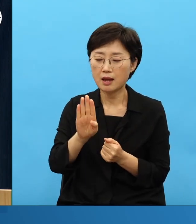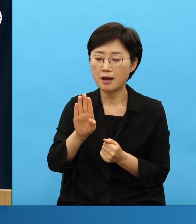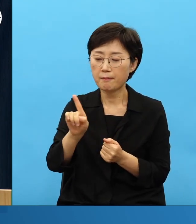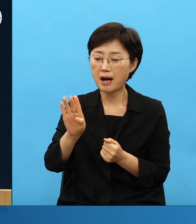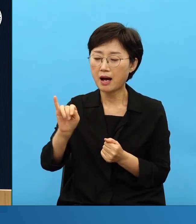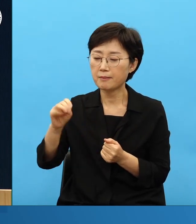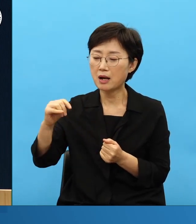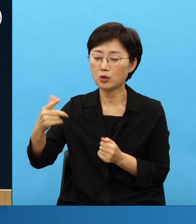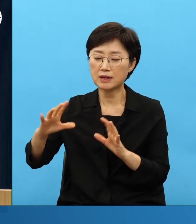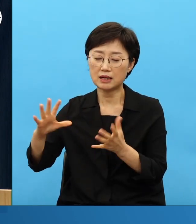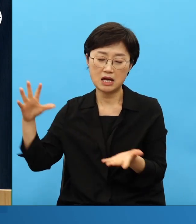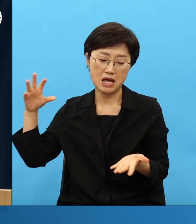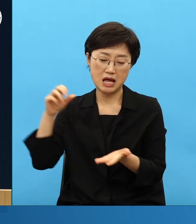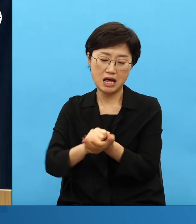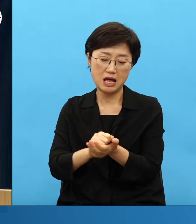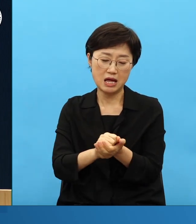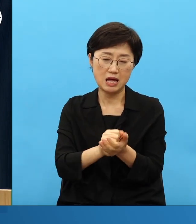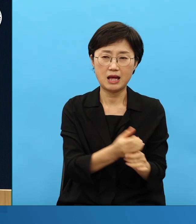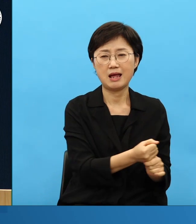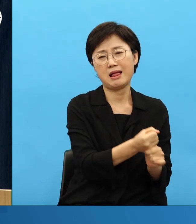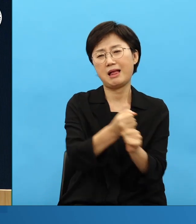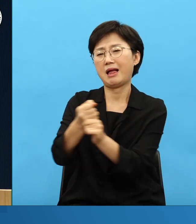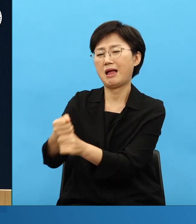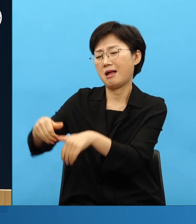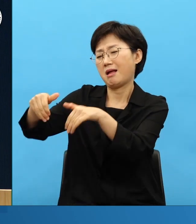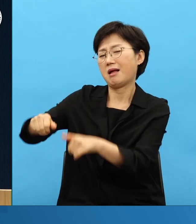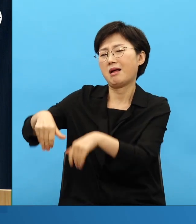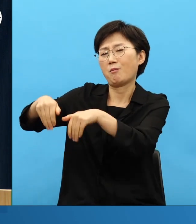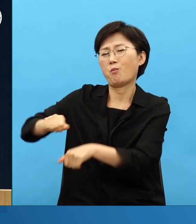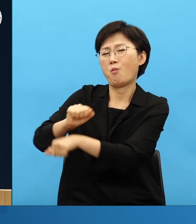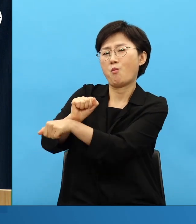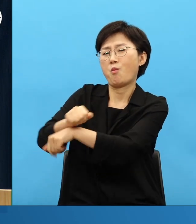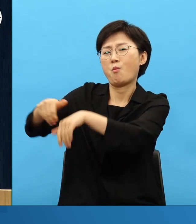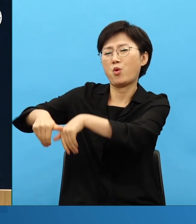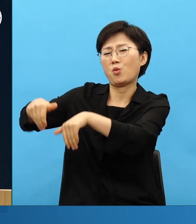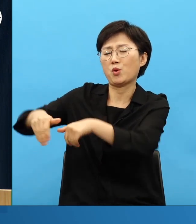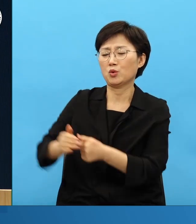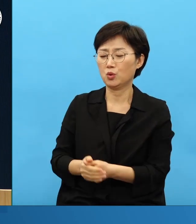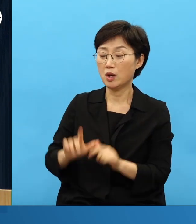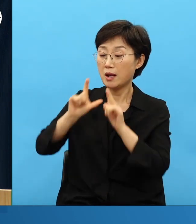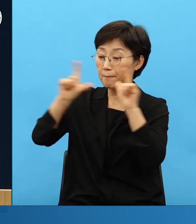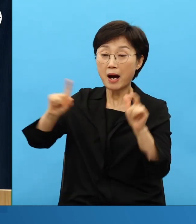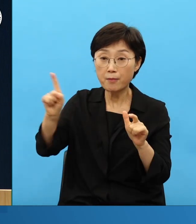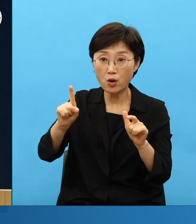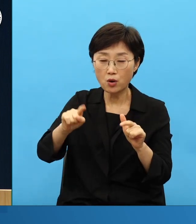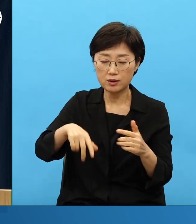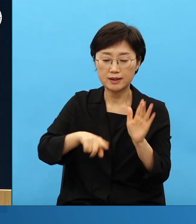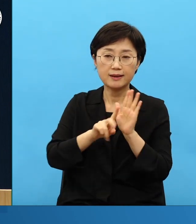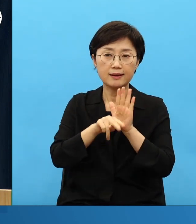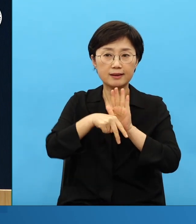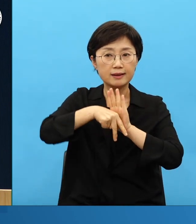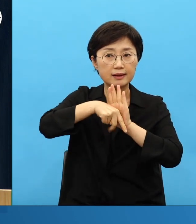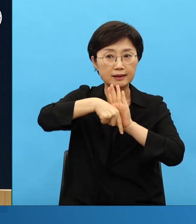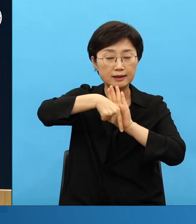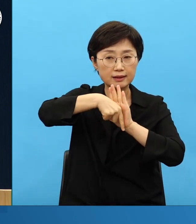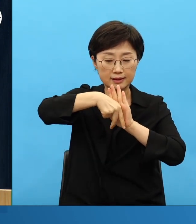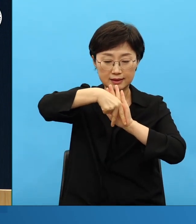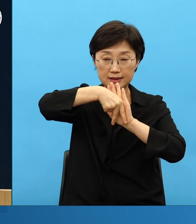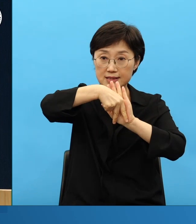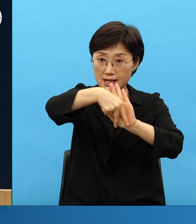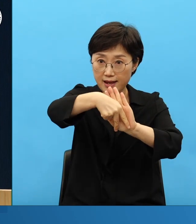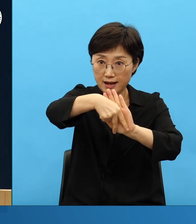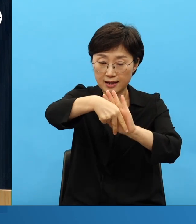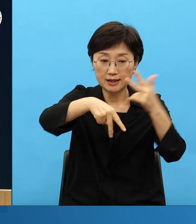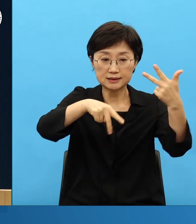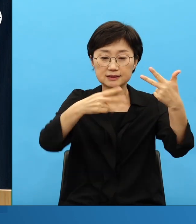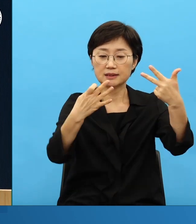as captives into Babylon. 거기서 또 나왔습니다. And there it came out again. 처녀가 잉태하여 아들 낳을 것이니 그 이름을 임마누엘이라고 하라.